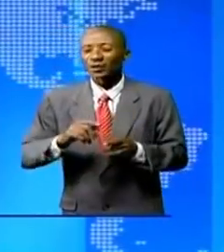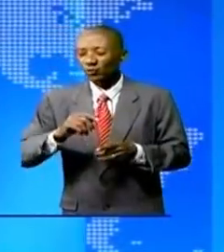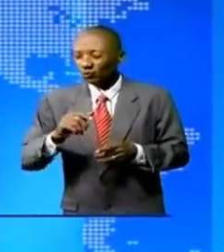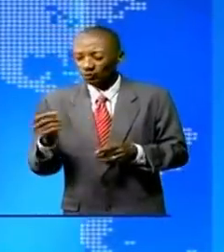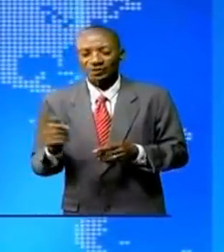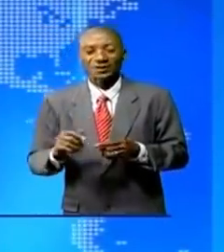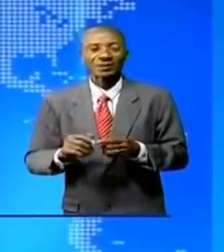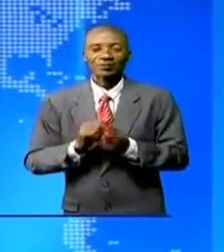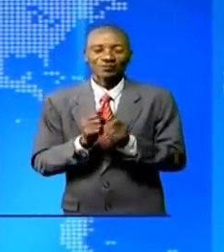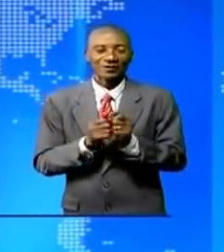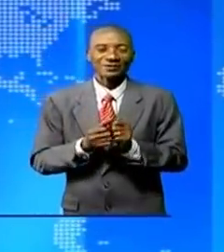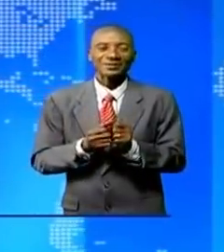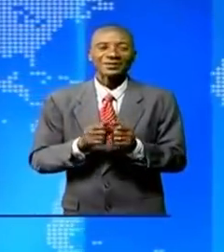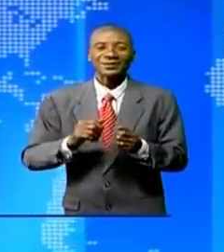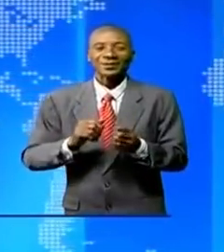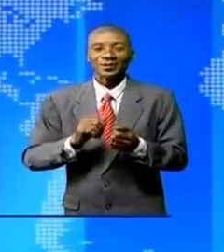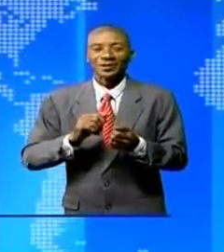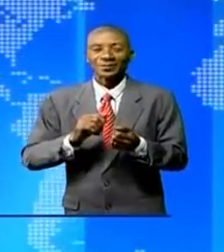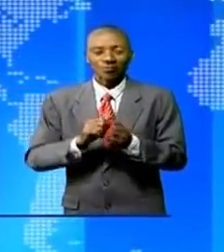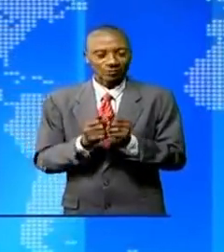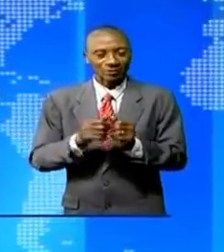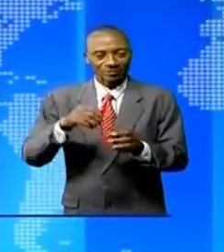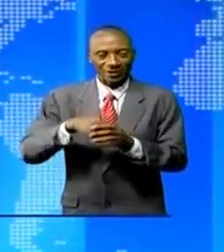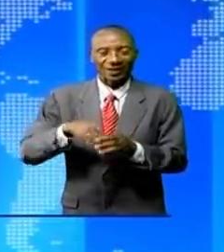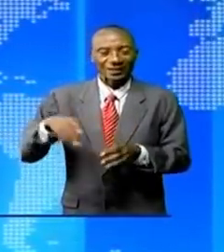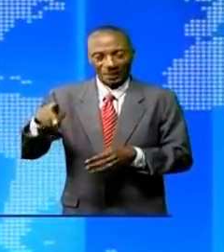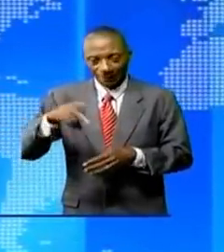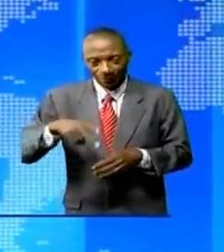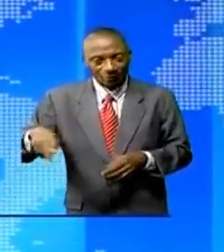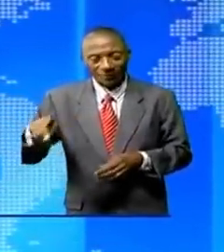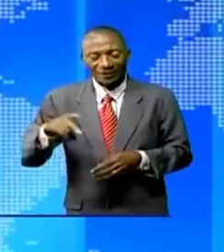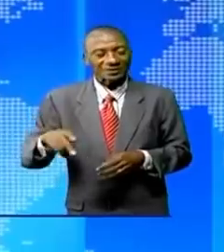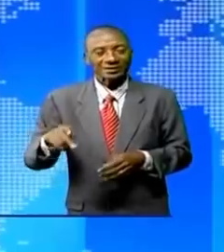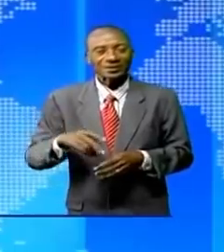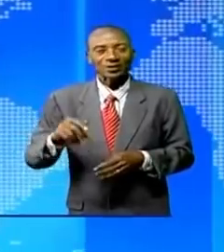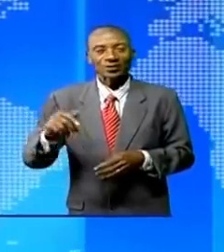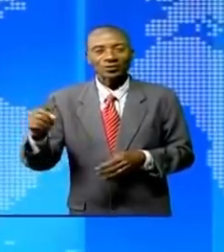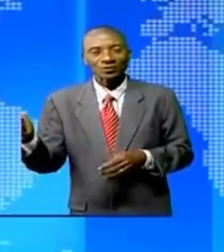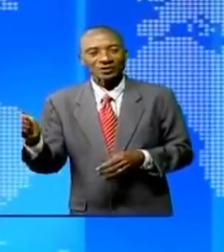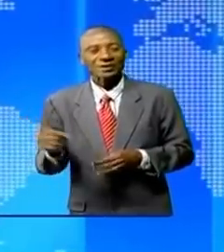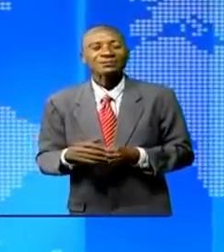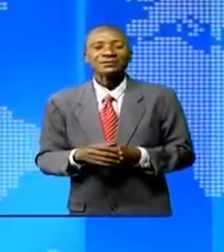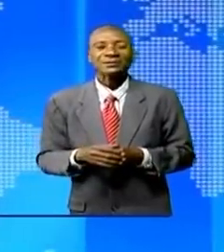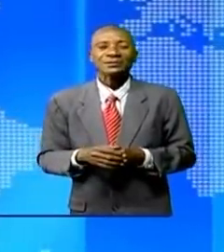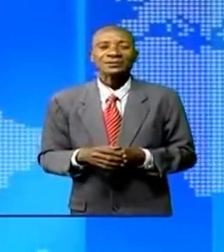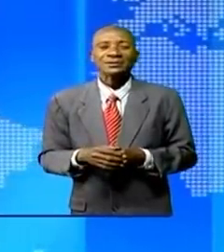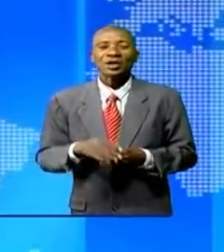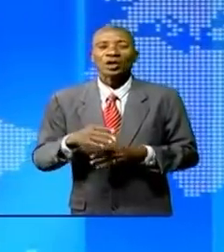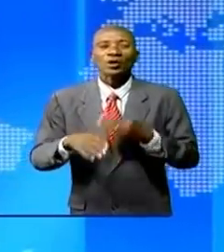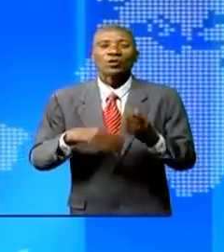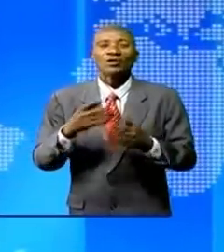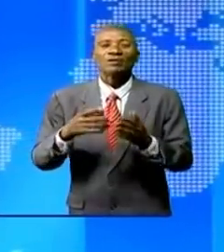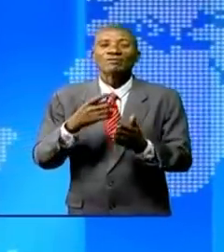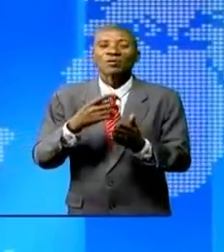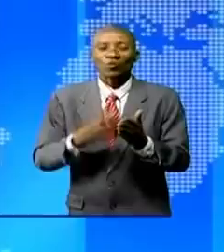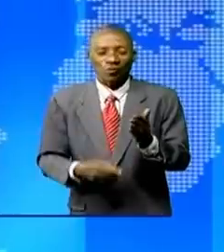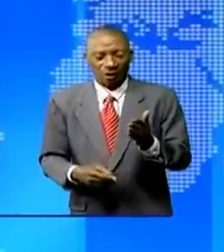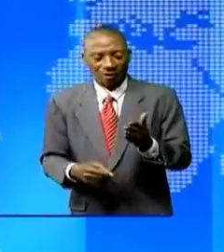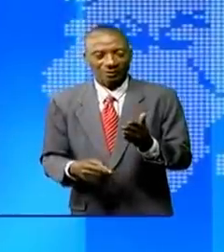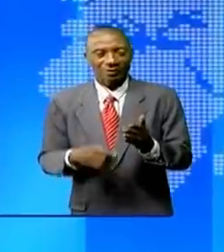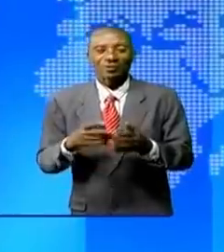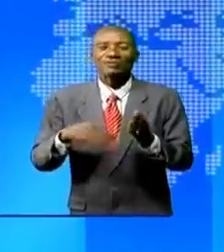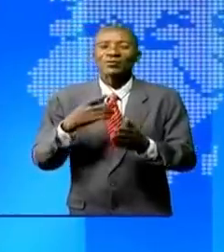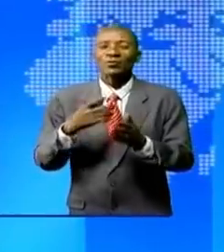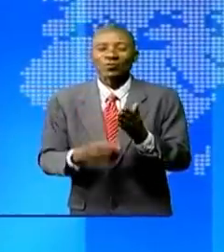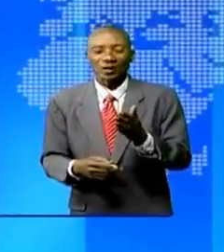d'assiette, les recettes et divisions techniques. La cérémonie a été organisée dans la salle de réunion de la DGRK en ville basse.